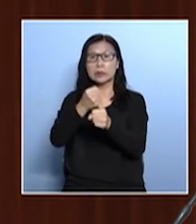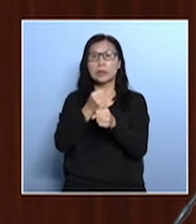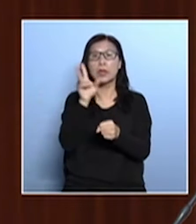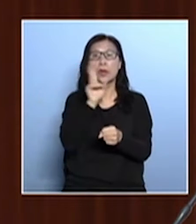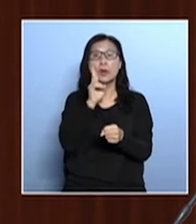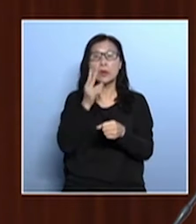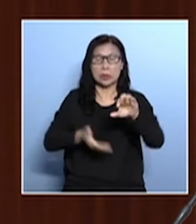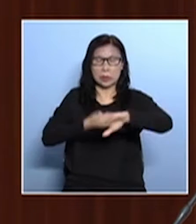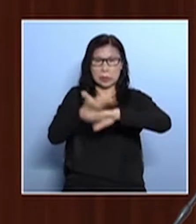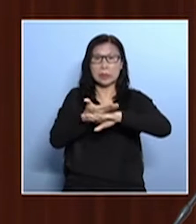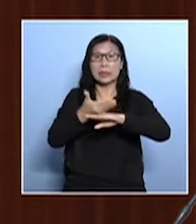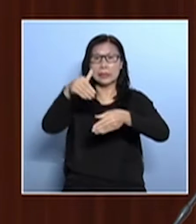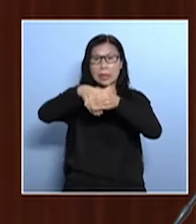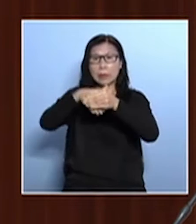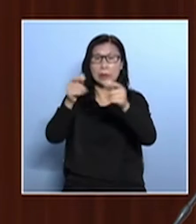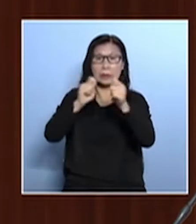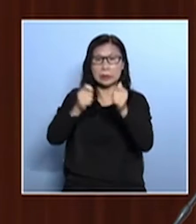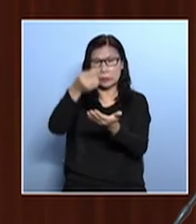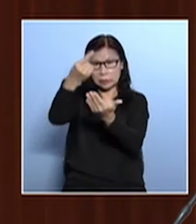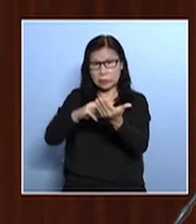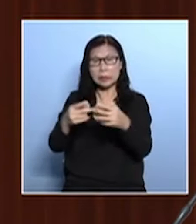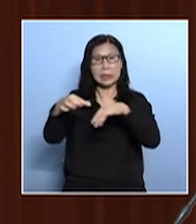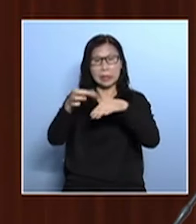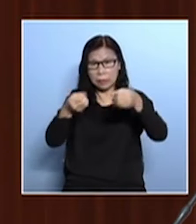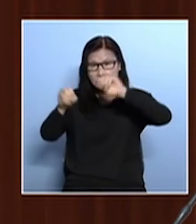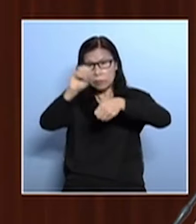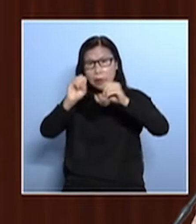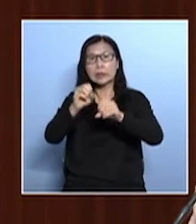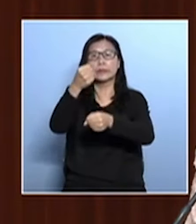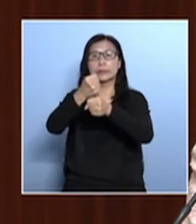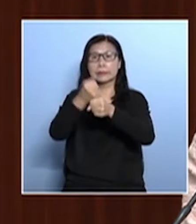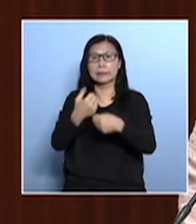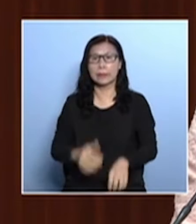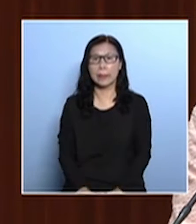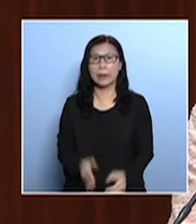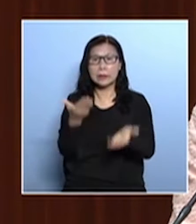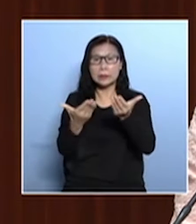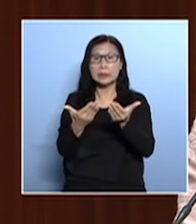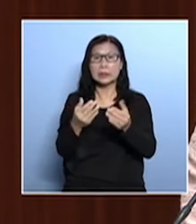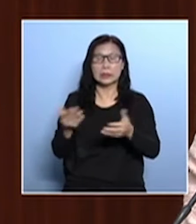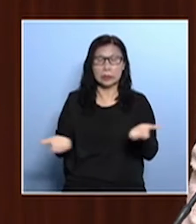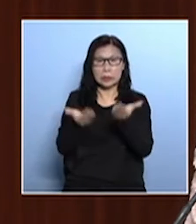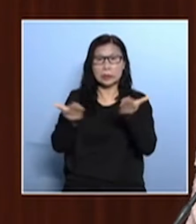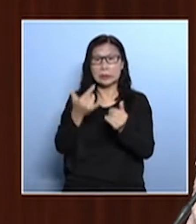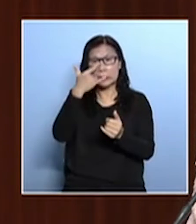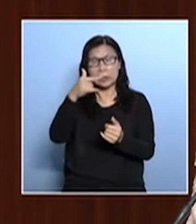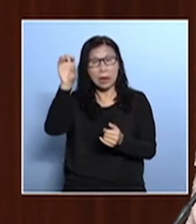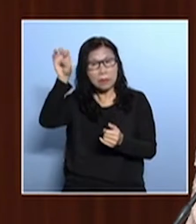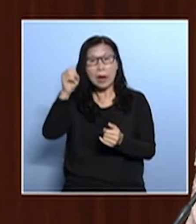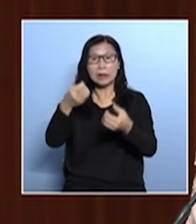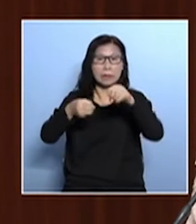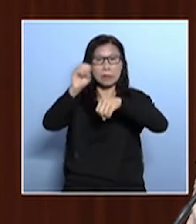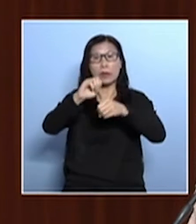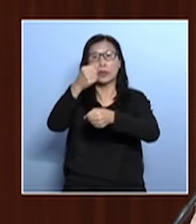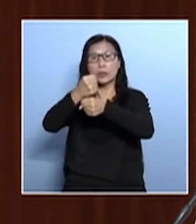如上市條例的修訂和金融科技的應用，或者在大力推動創新及科技